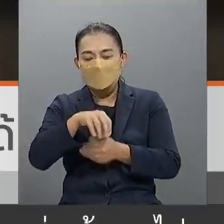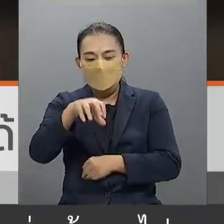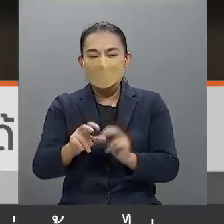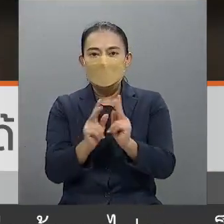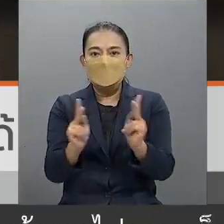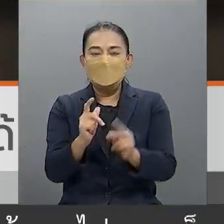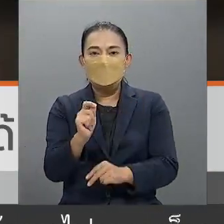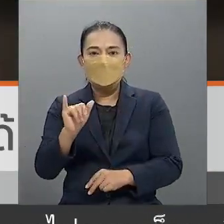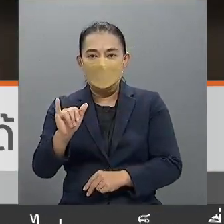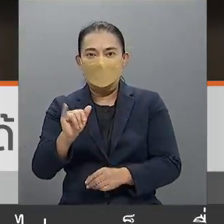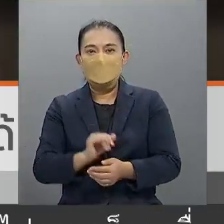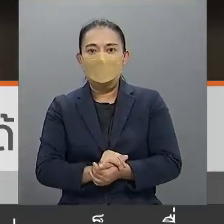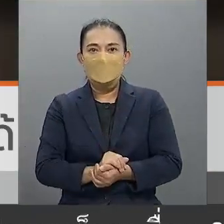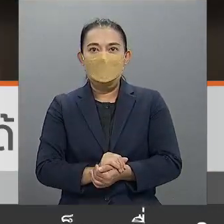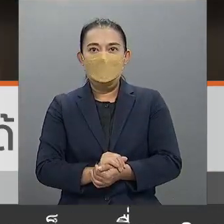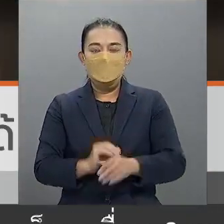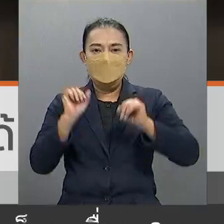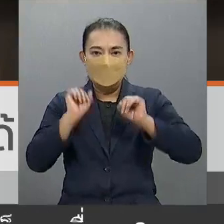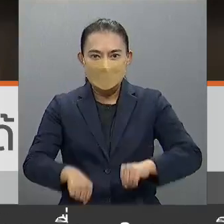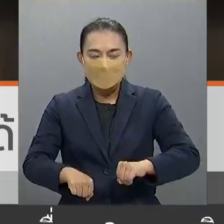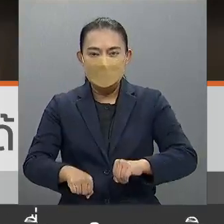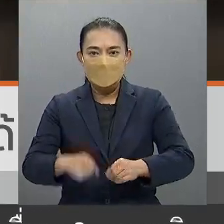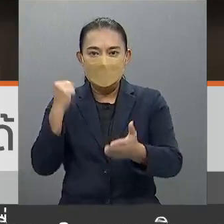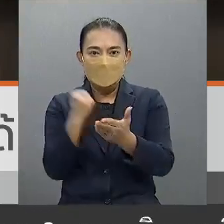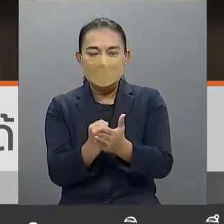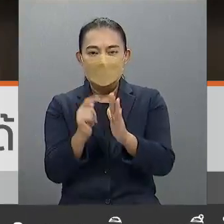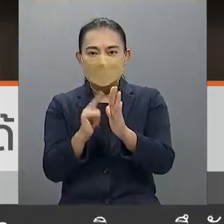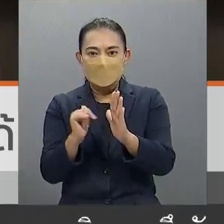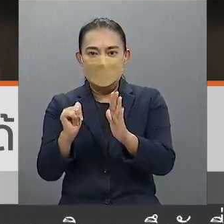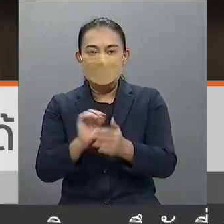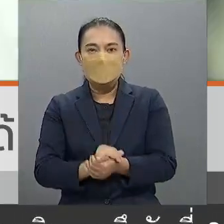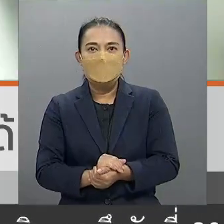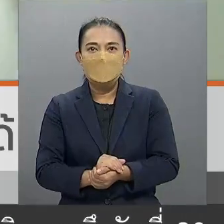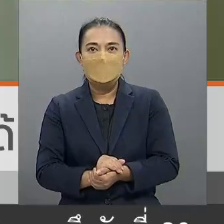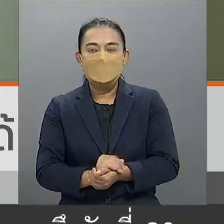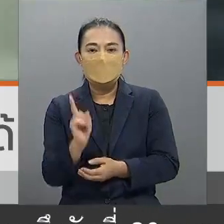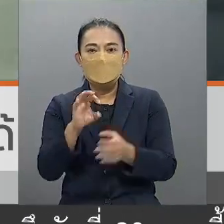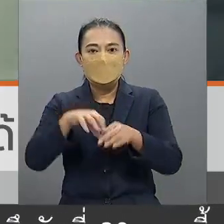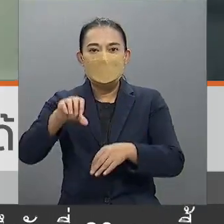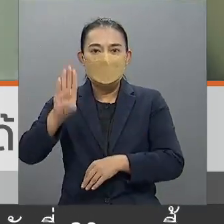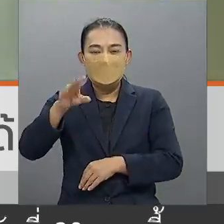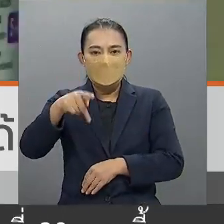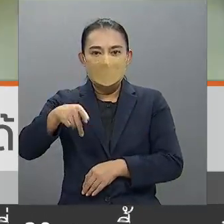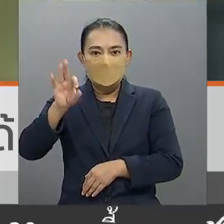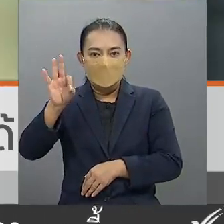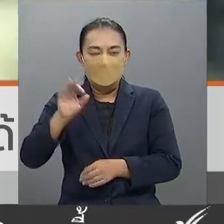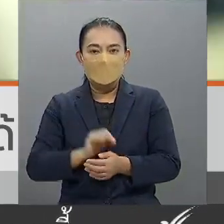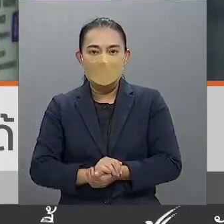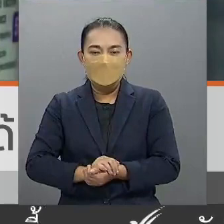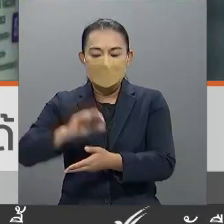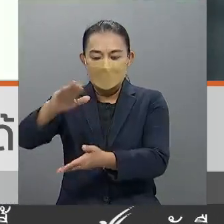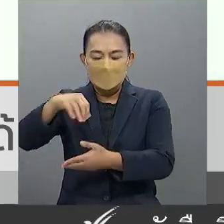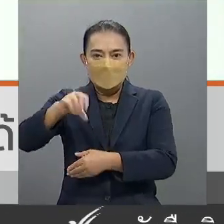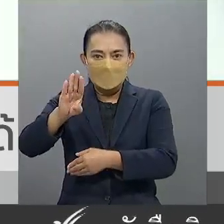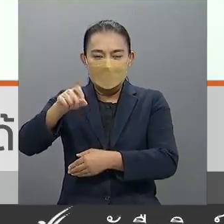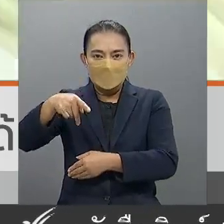ออย.อนุมัติขึ้นทะเบียนวัคซีนโคเมนิตี้ซึ่งเป็นวัคซีนของบริษัทไฟเซอร์จำกัดนำเข้าโดยบริษัทไฟเซอร์ประเทศไทยจ